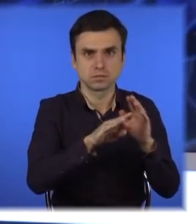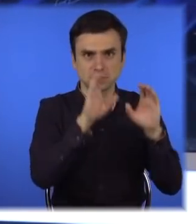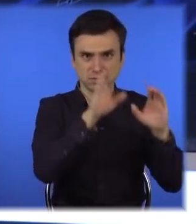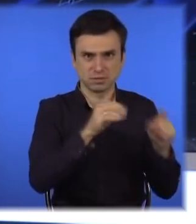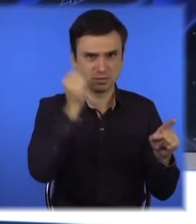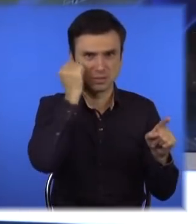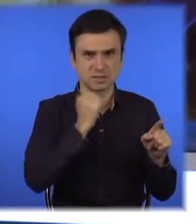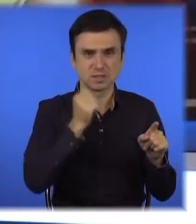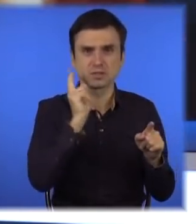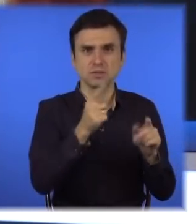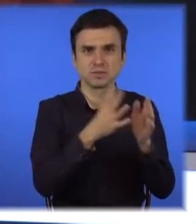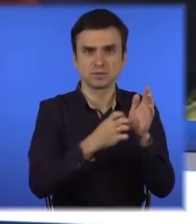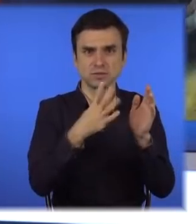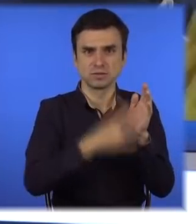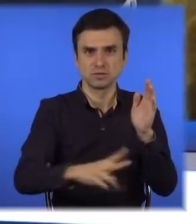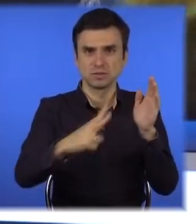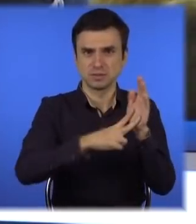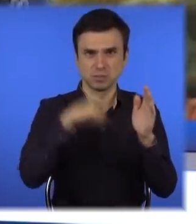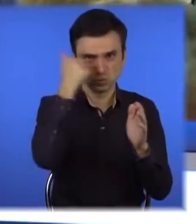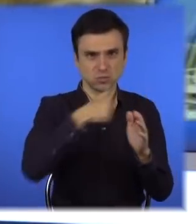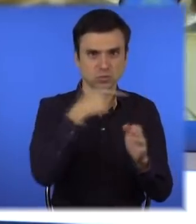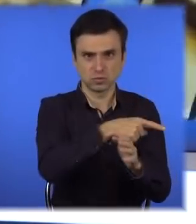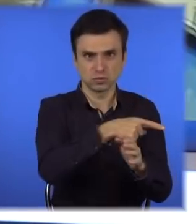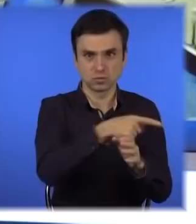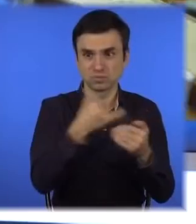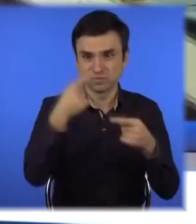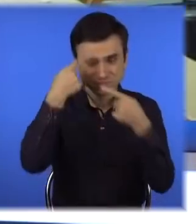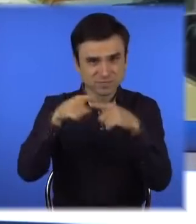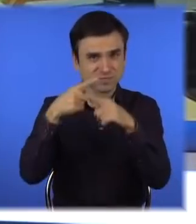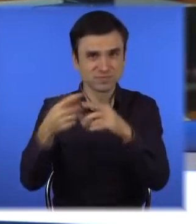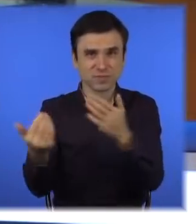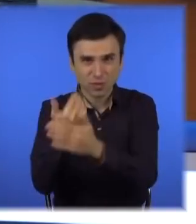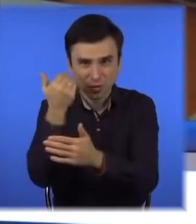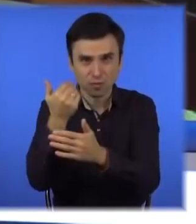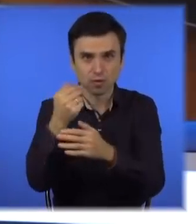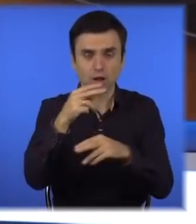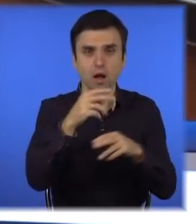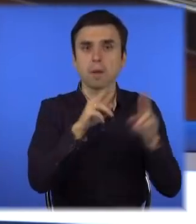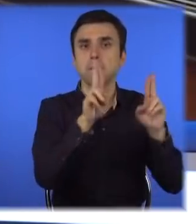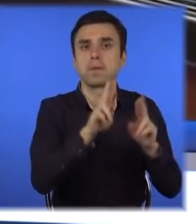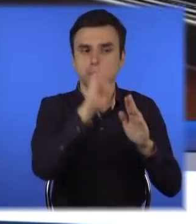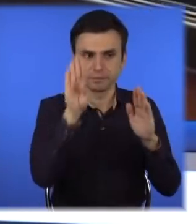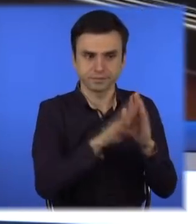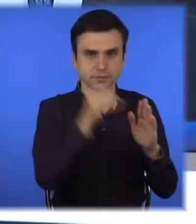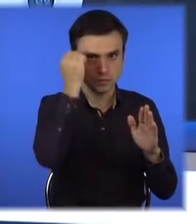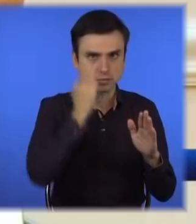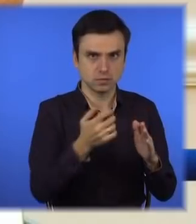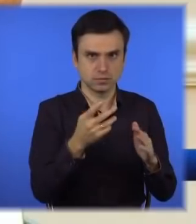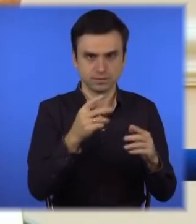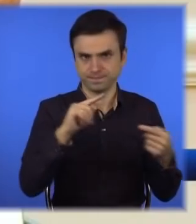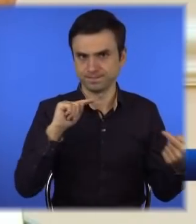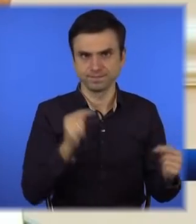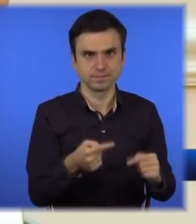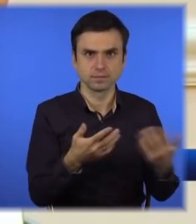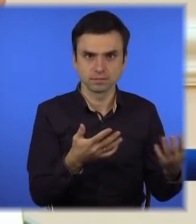європейськими стандартами Кабмін змінить понад десяток державних будівельних норм. З початку цього місяця вже введені деякі